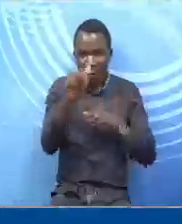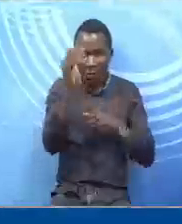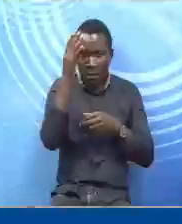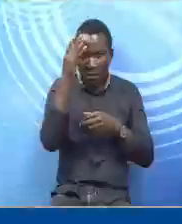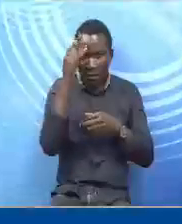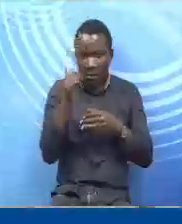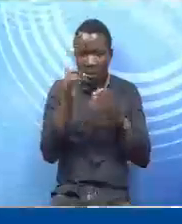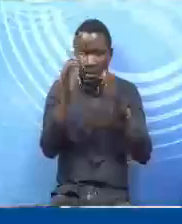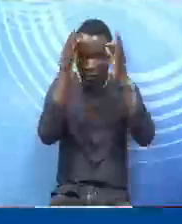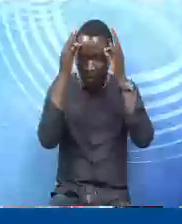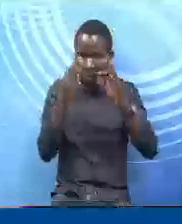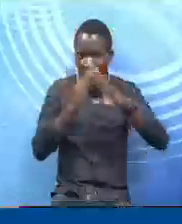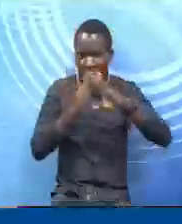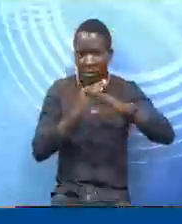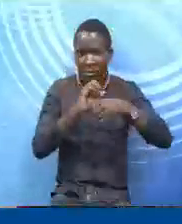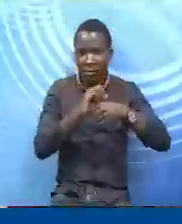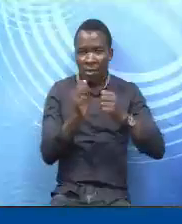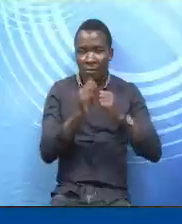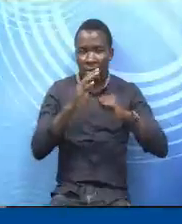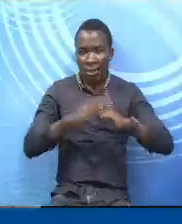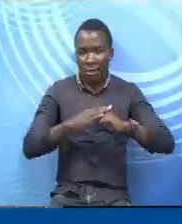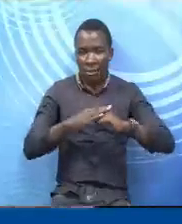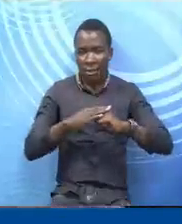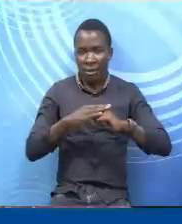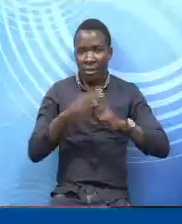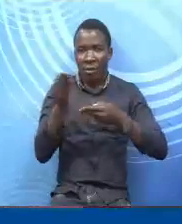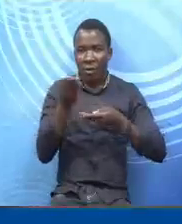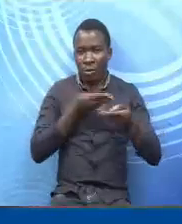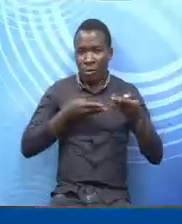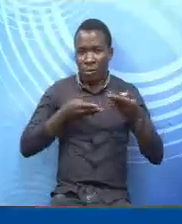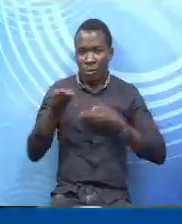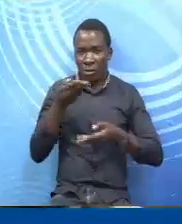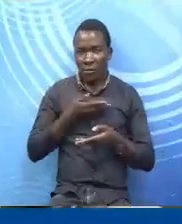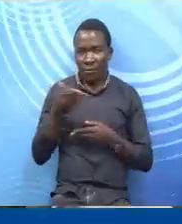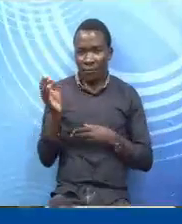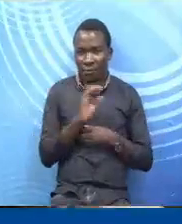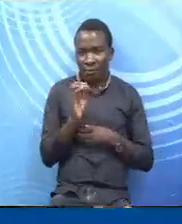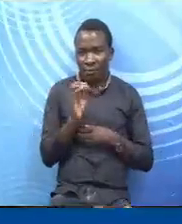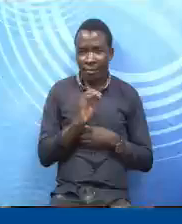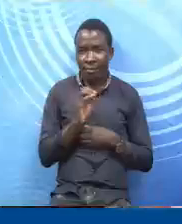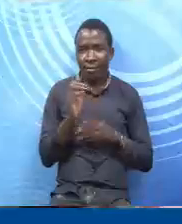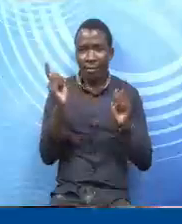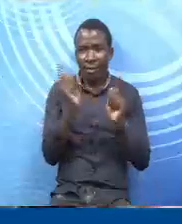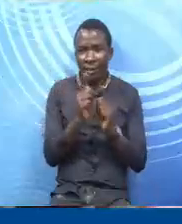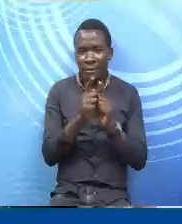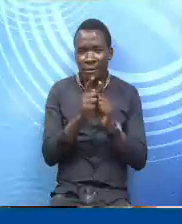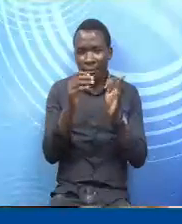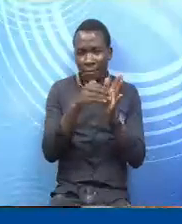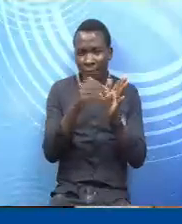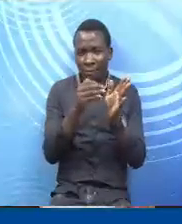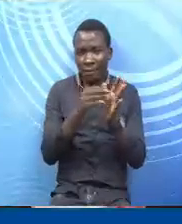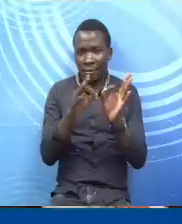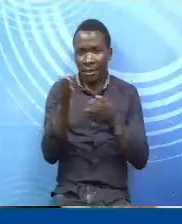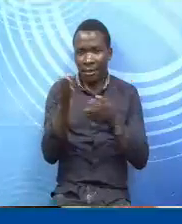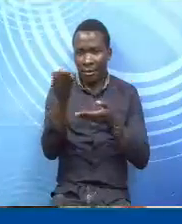gukumira icyorezo cya coronavirus ntabwo nta bucuruzi dufite byatugezeho ingaruka kubera yuko ibyo turi gucuruza